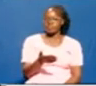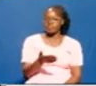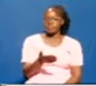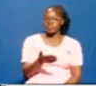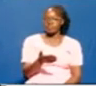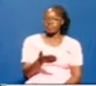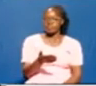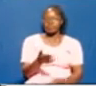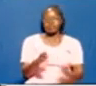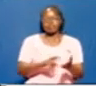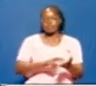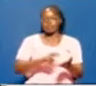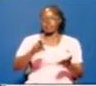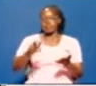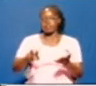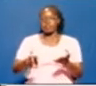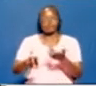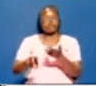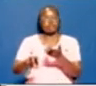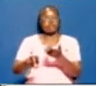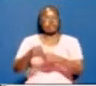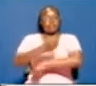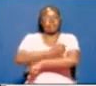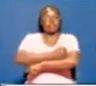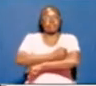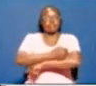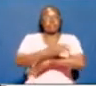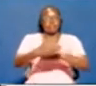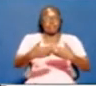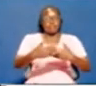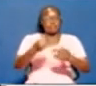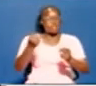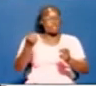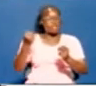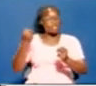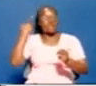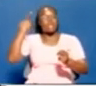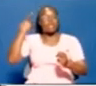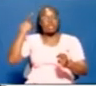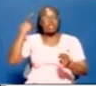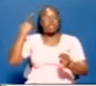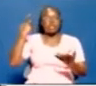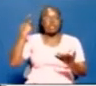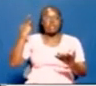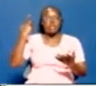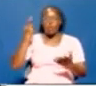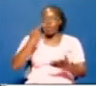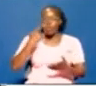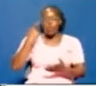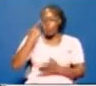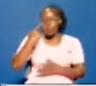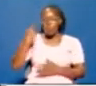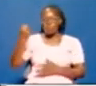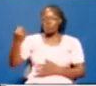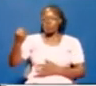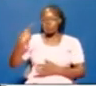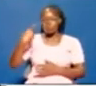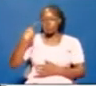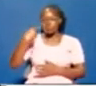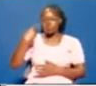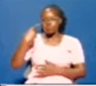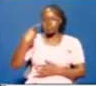wakamsukisha pale hapo Brighton shule, na wakampiga risasi moja kwa macho, risasi moja